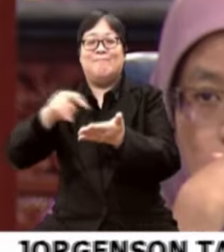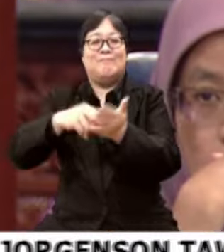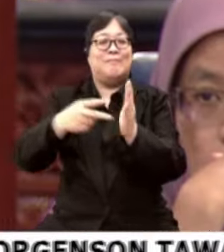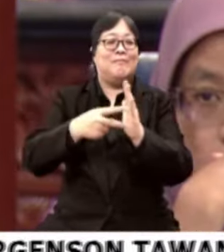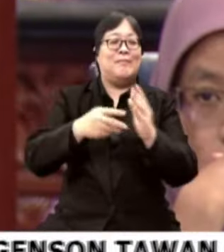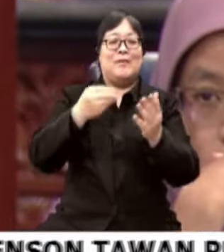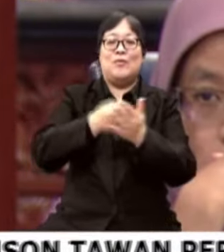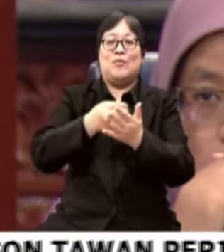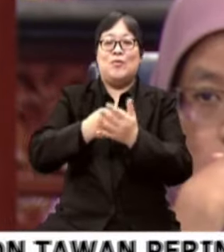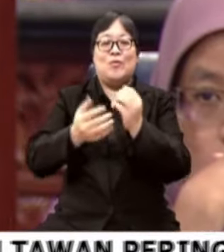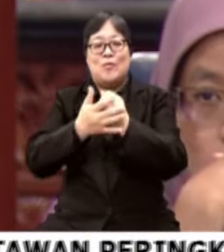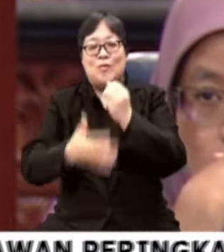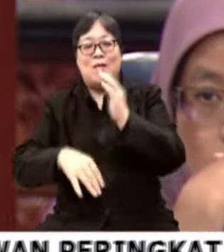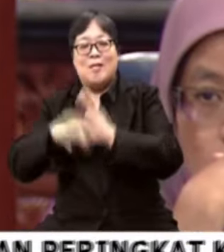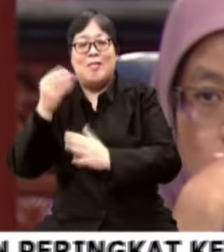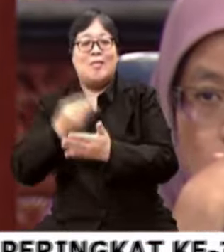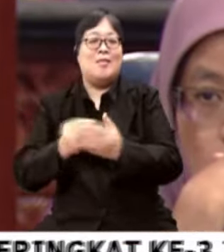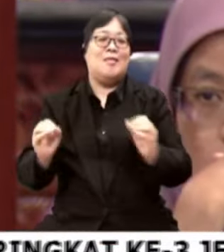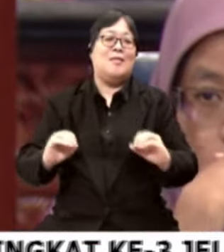disposible income